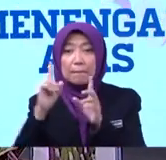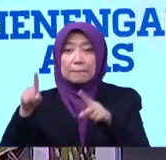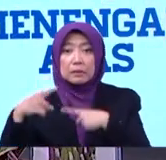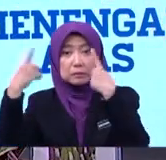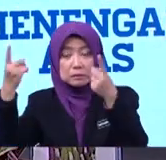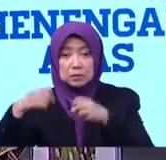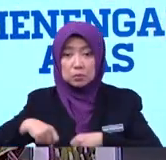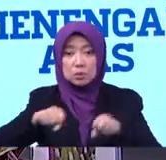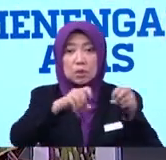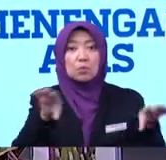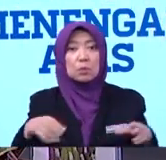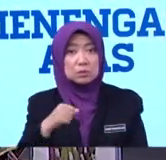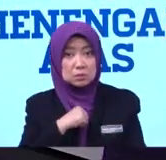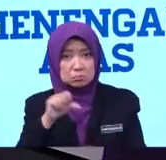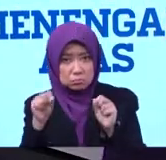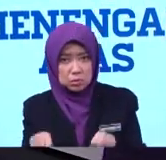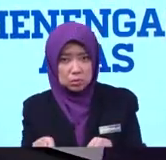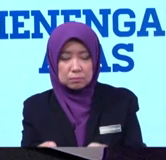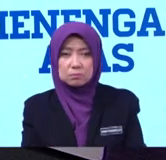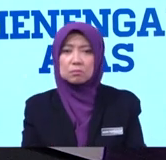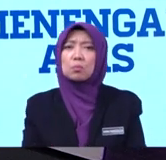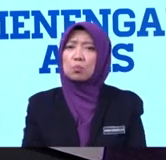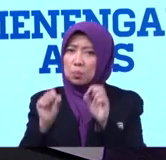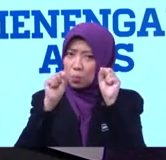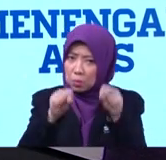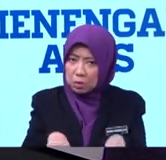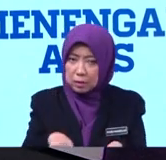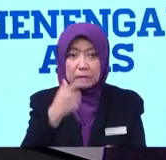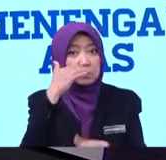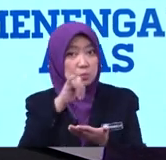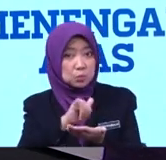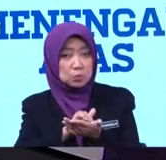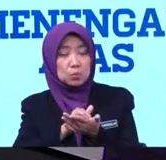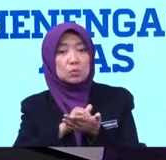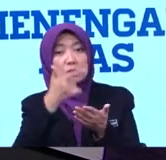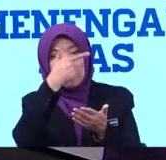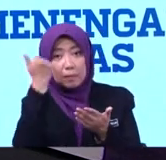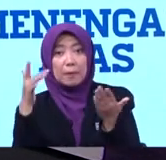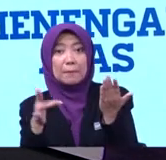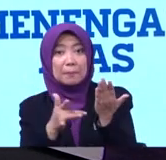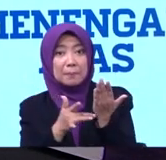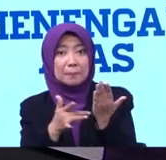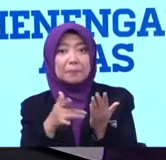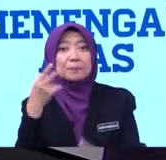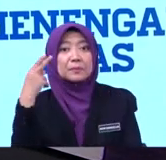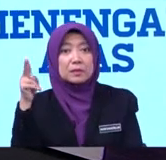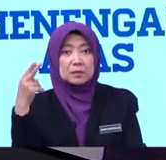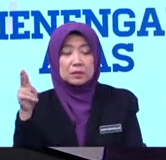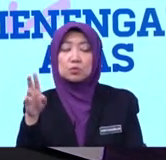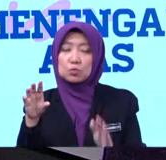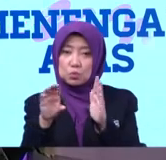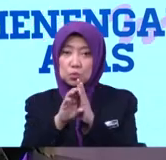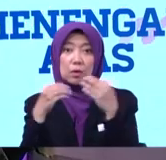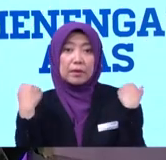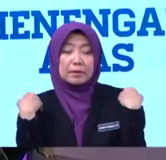buat sendiri hijau contohnya kalau kita ada sistem pecah di rumah sekalipun